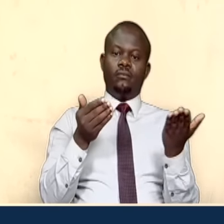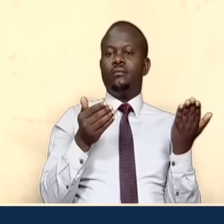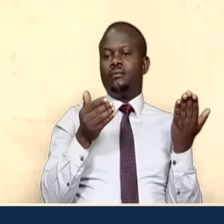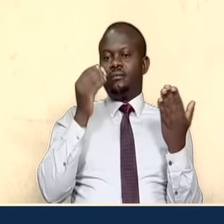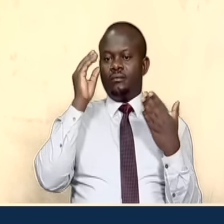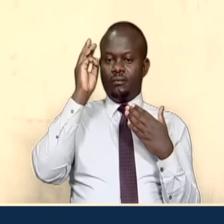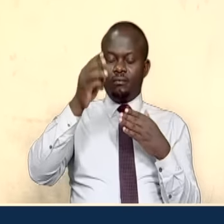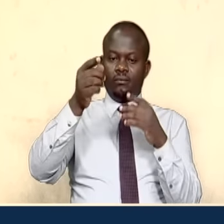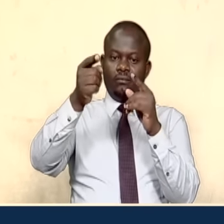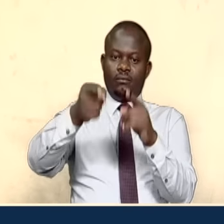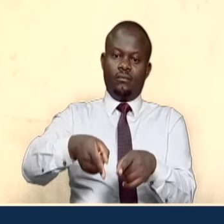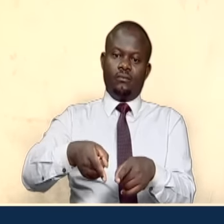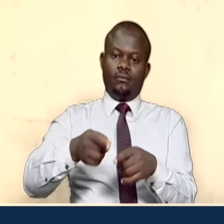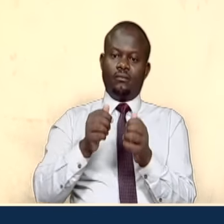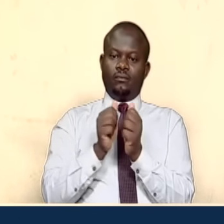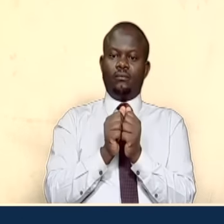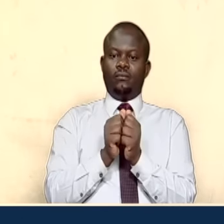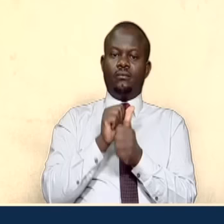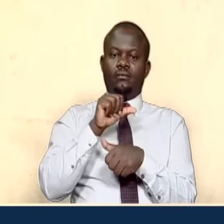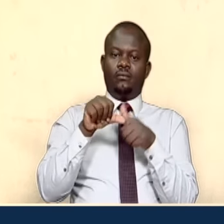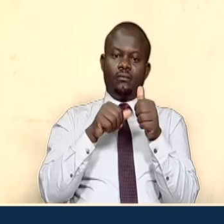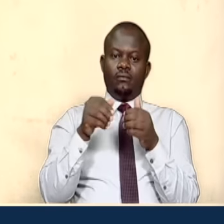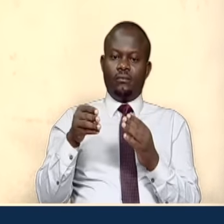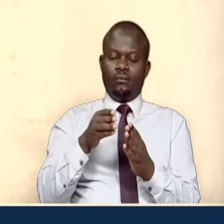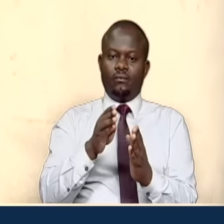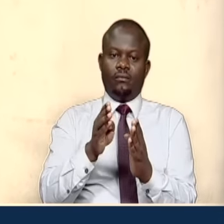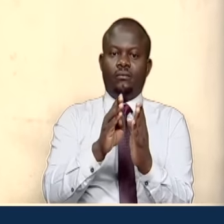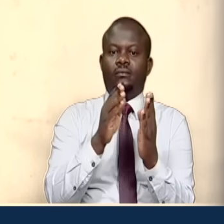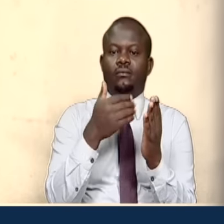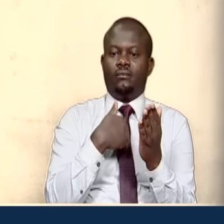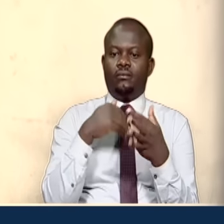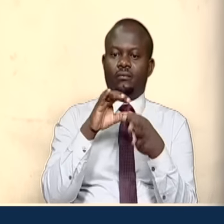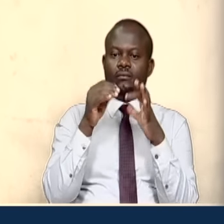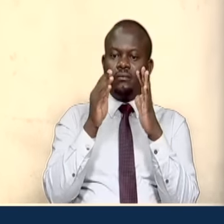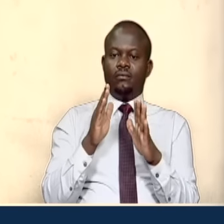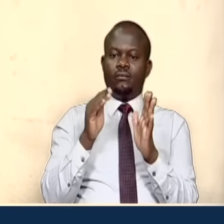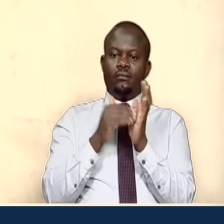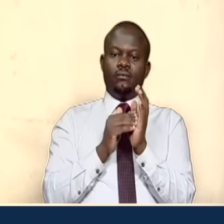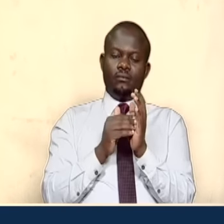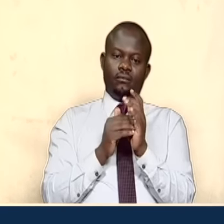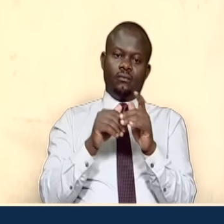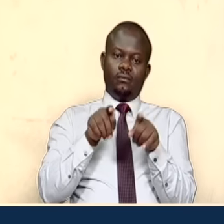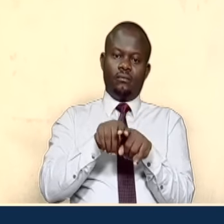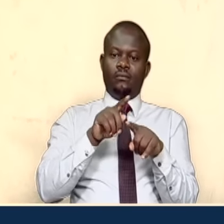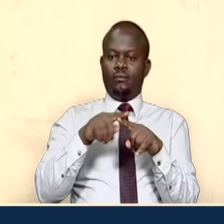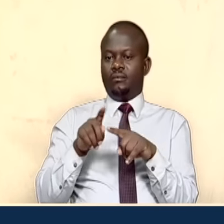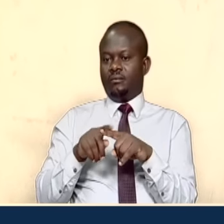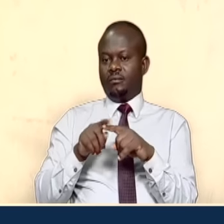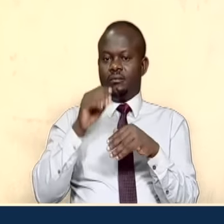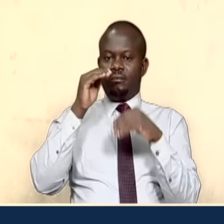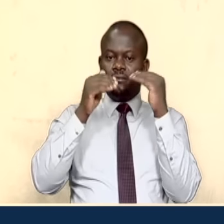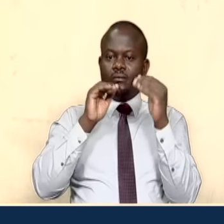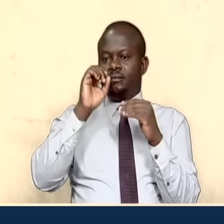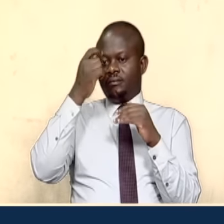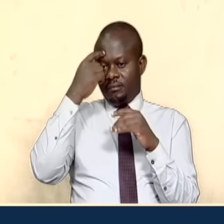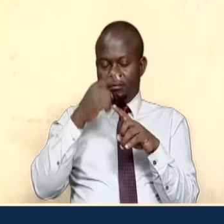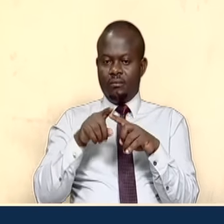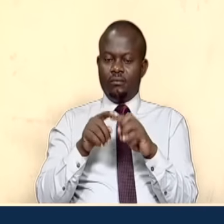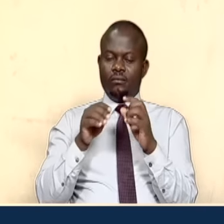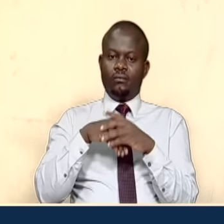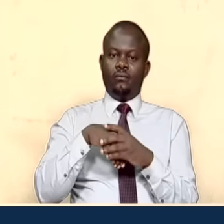azaba agejeje. Ku bijyananye n'umuhanda, dufite abafatanyabikorwa nabwo batandukanye, inzego za leta zitandukanye